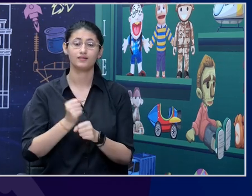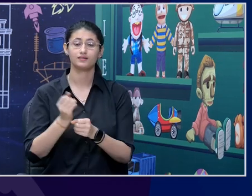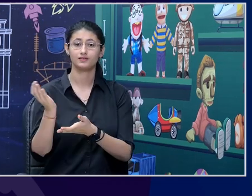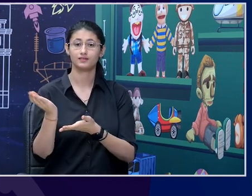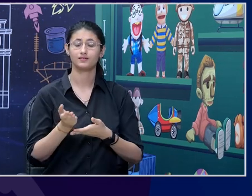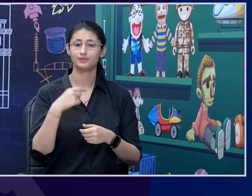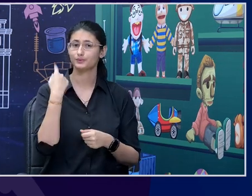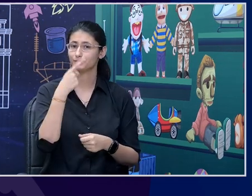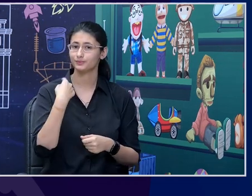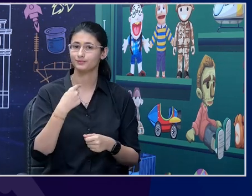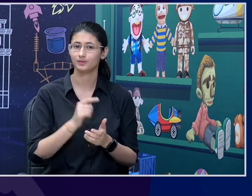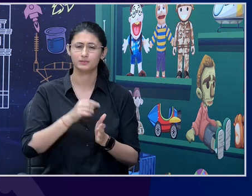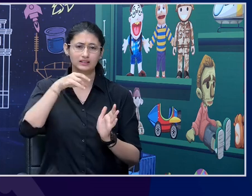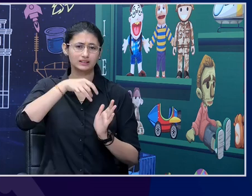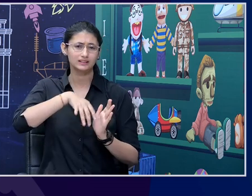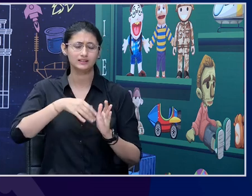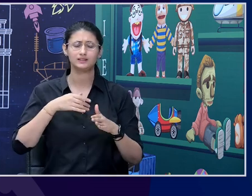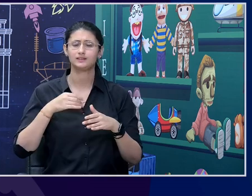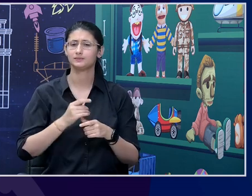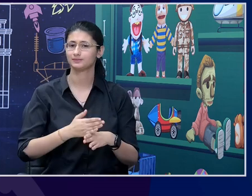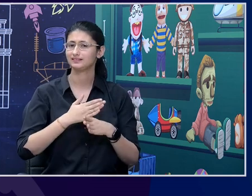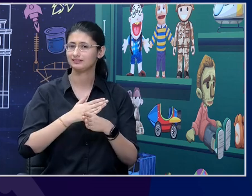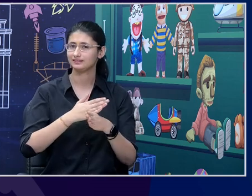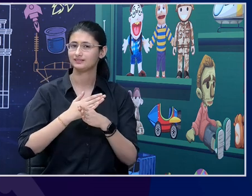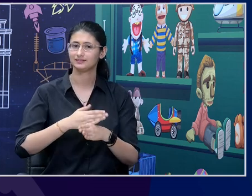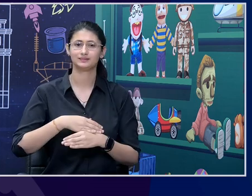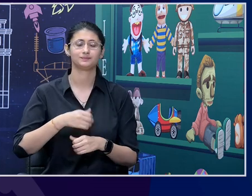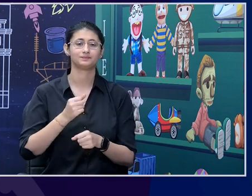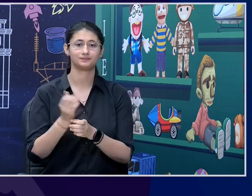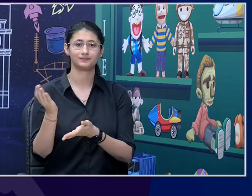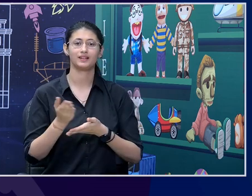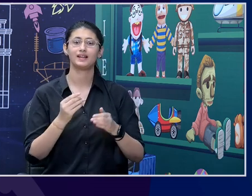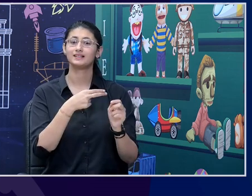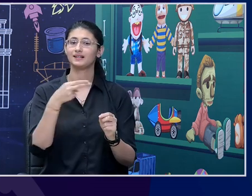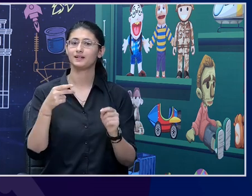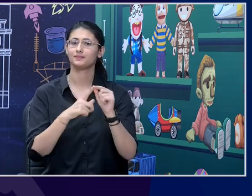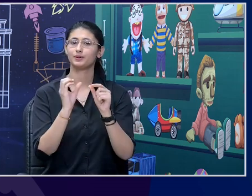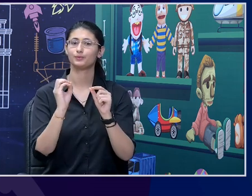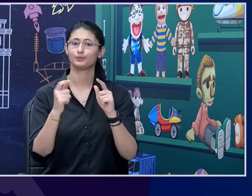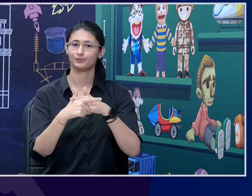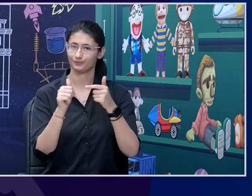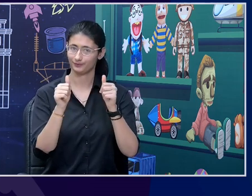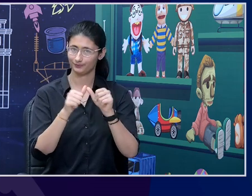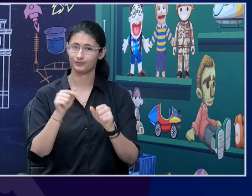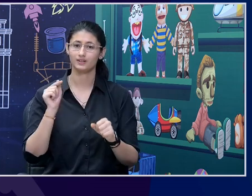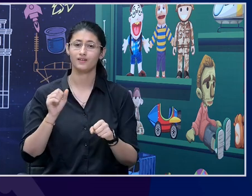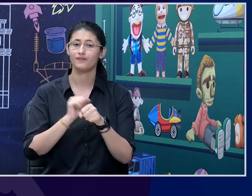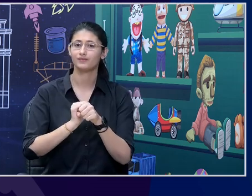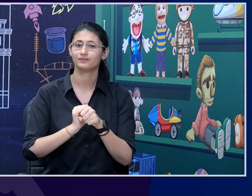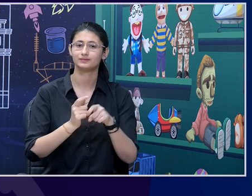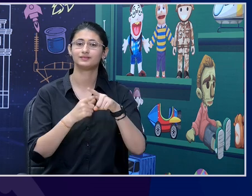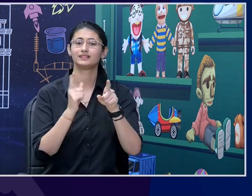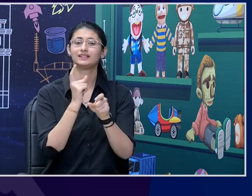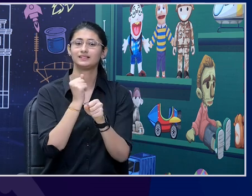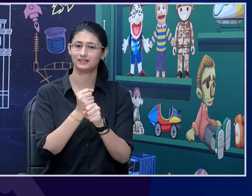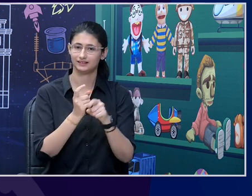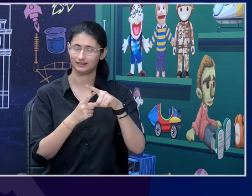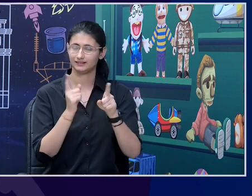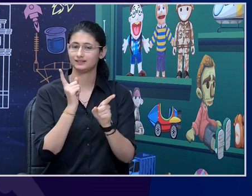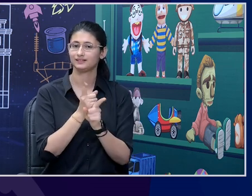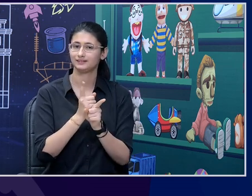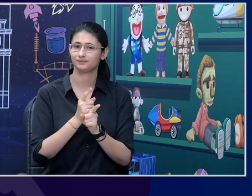गाज़ीपुर में पूजा जी नमस्कार आपका बहुत-बहुत स्वागत है नमस्कार आप सभी को धन्यवाद सबसे अच्छी बात ये है की आज